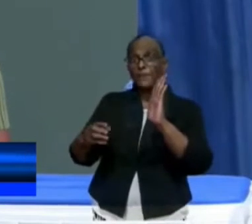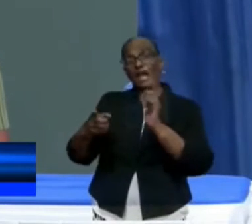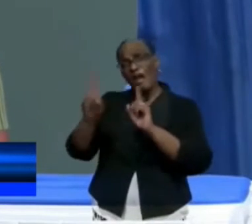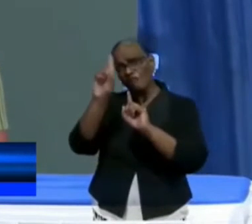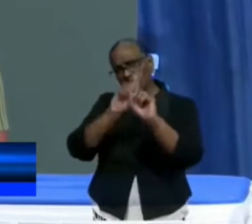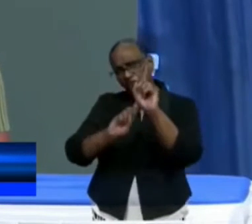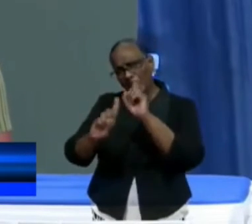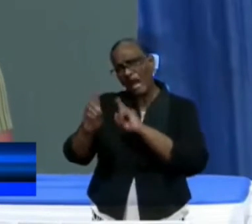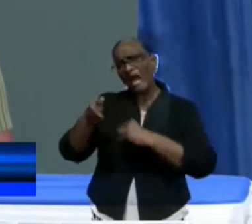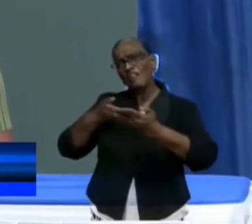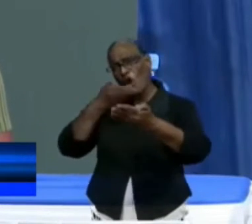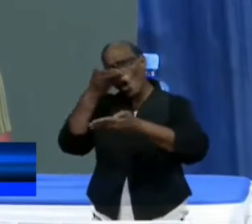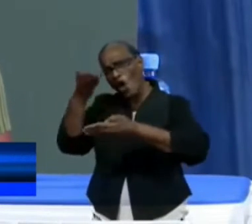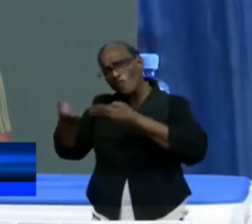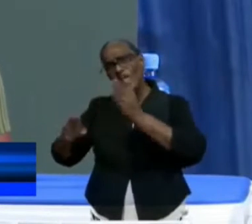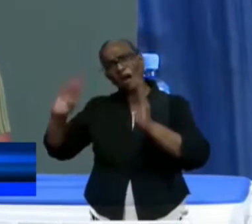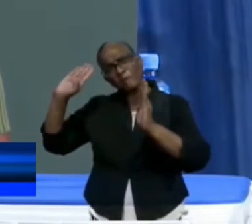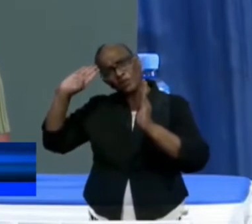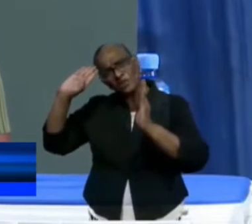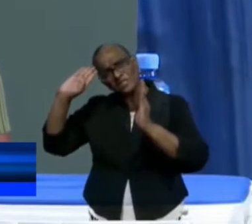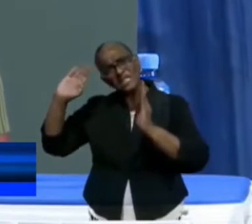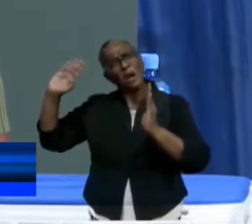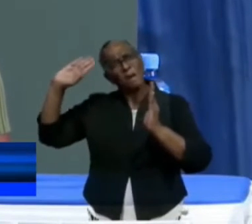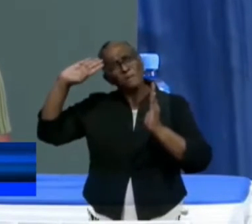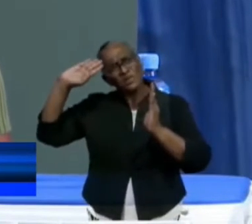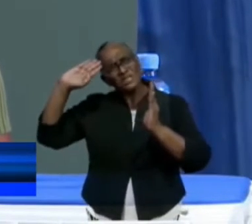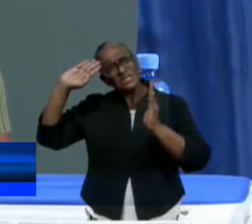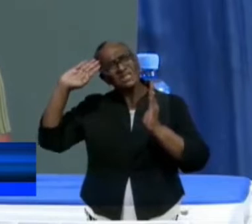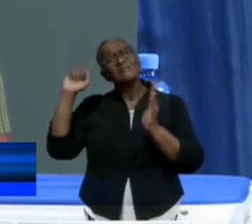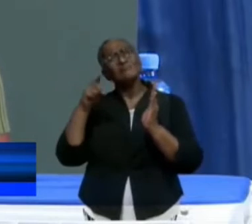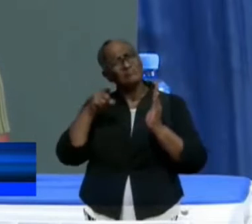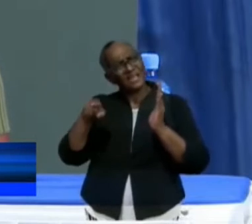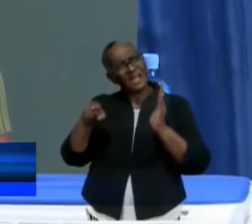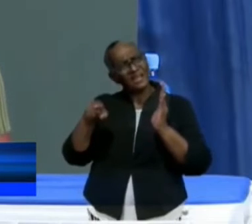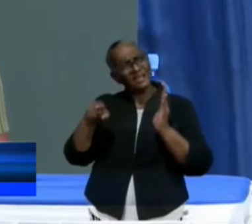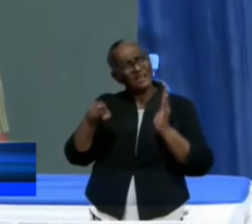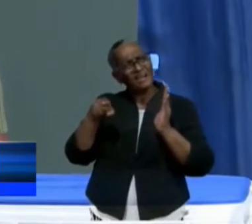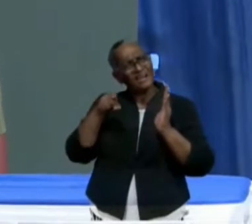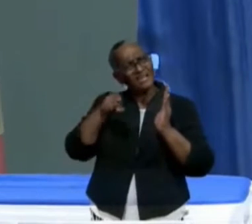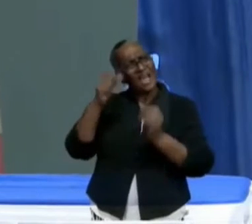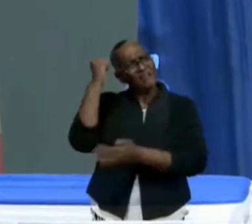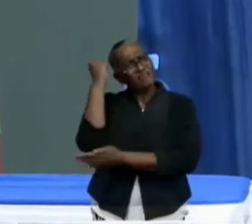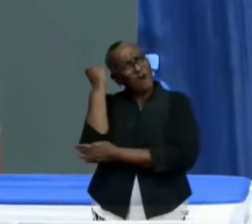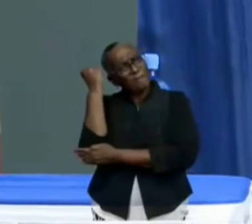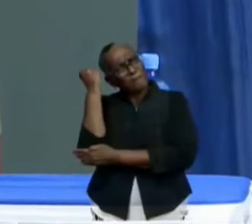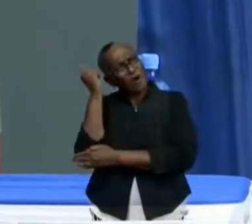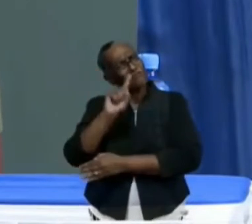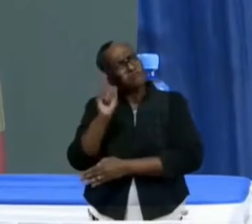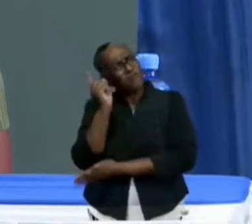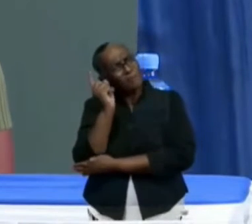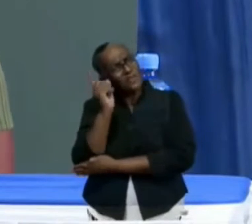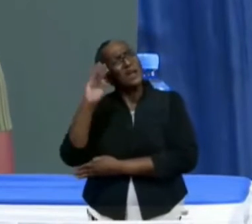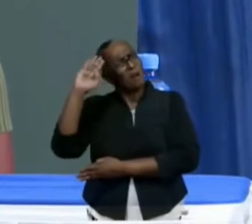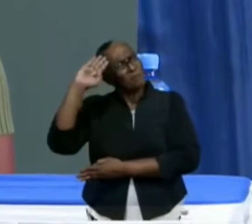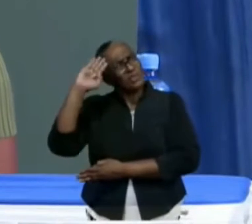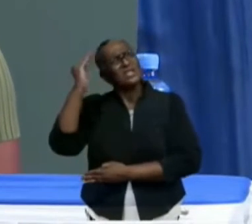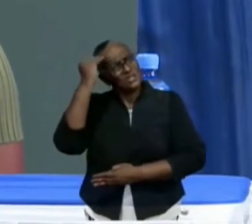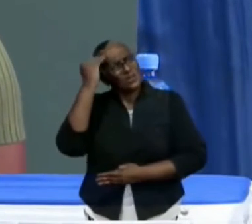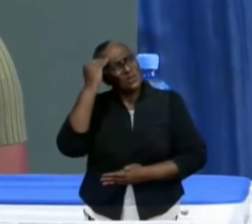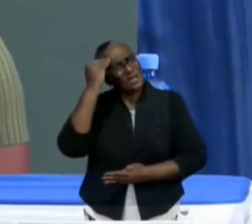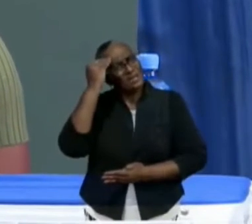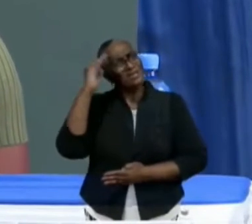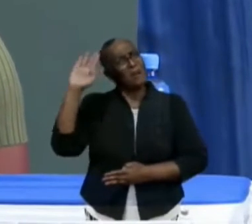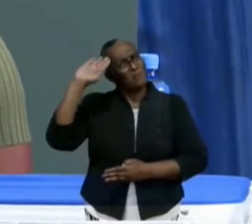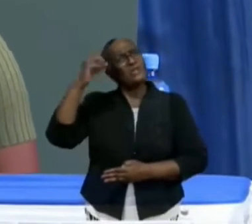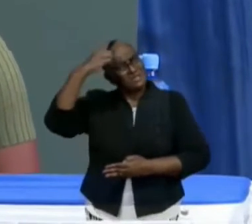kunt uw verhaal kwijt, gaat hij of zij op dat moment kunnen beoordelen als u verder kunt gaan. Er zijn